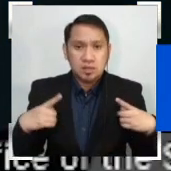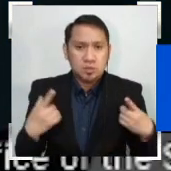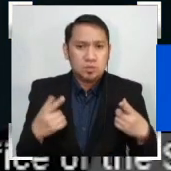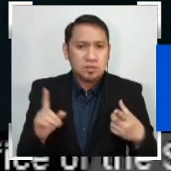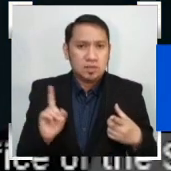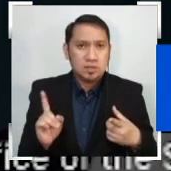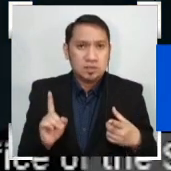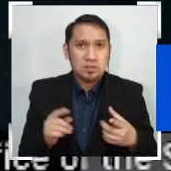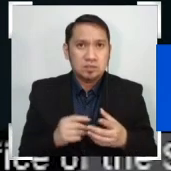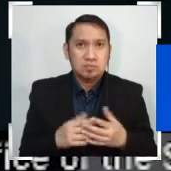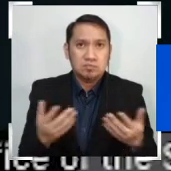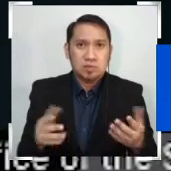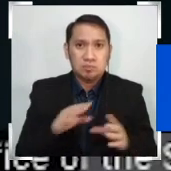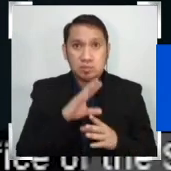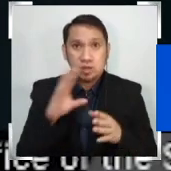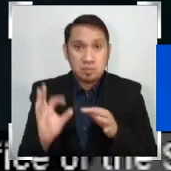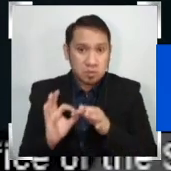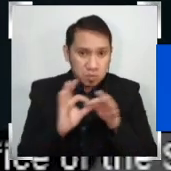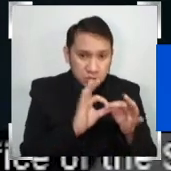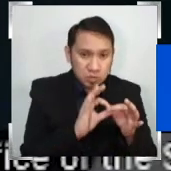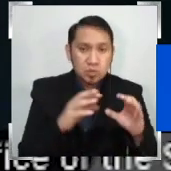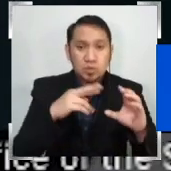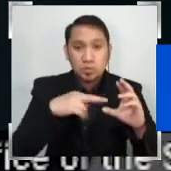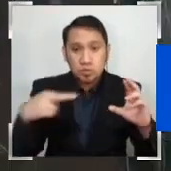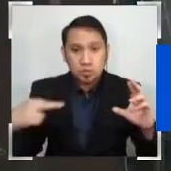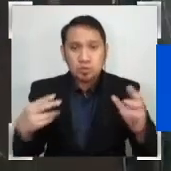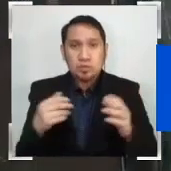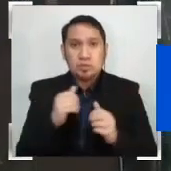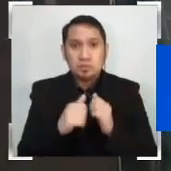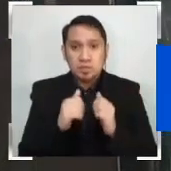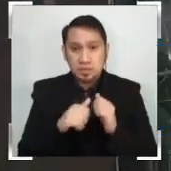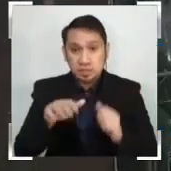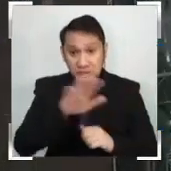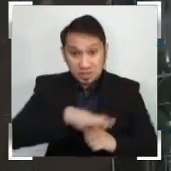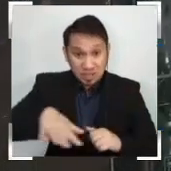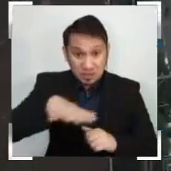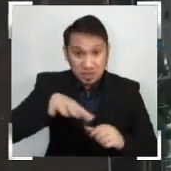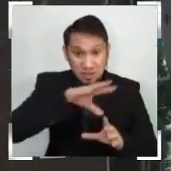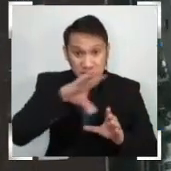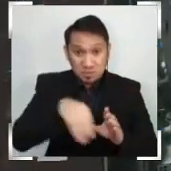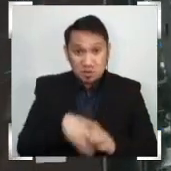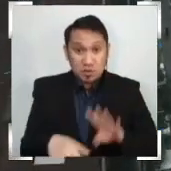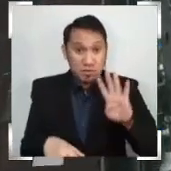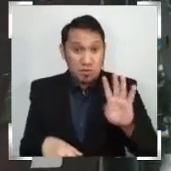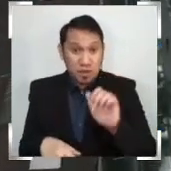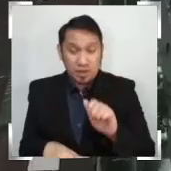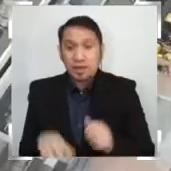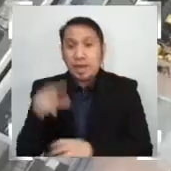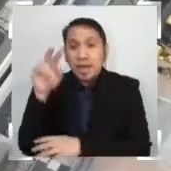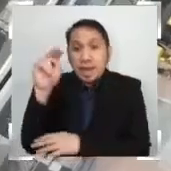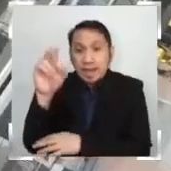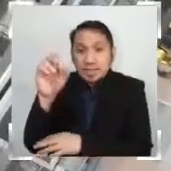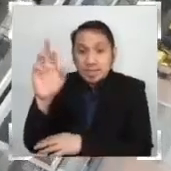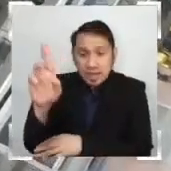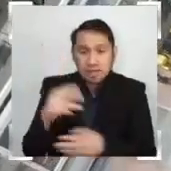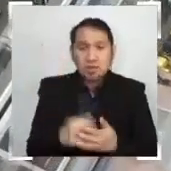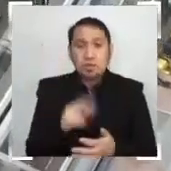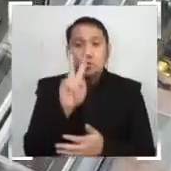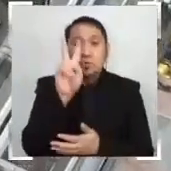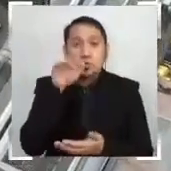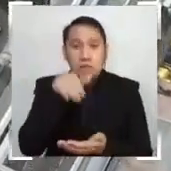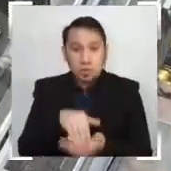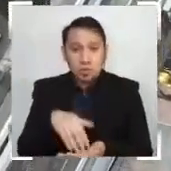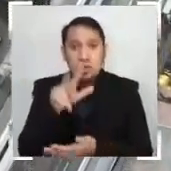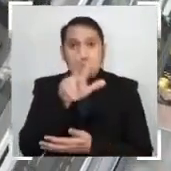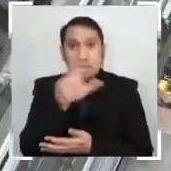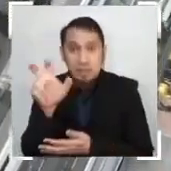Rizal, they're all in the region 4A. Sa Metro Manila, nasa mahigit 2,300 ang average daily cases